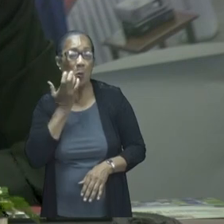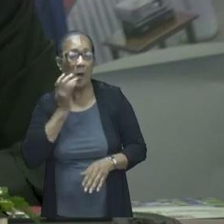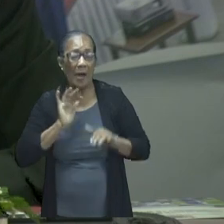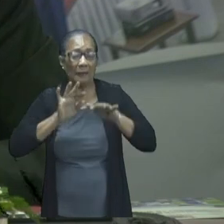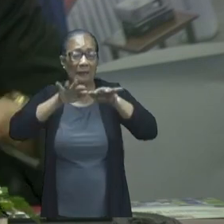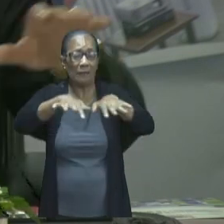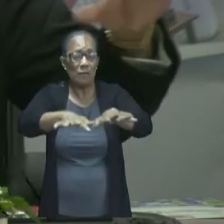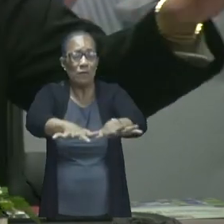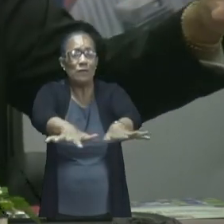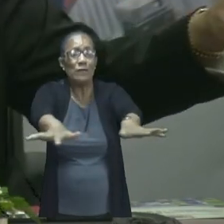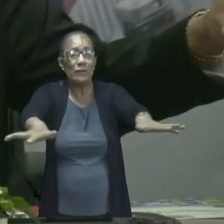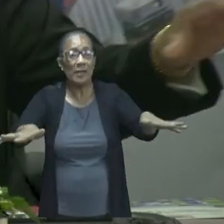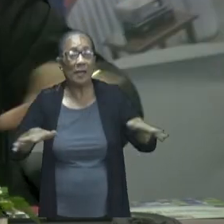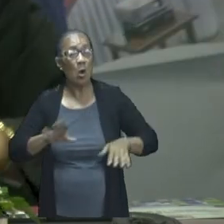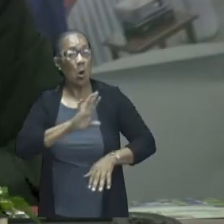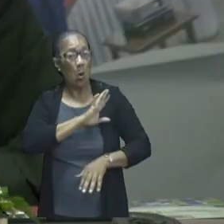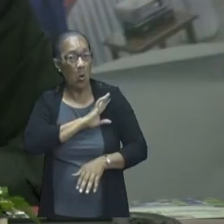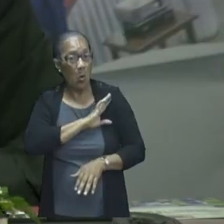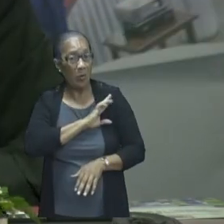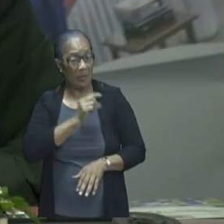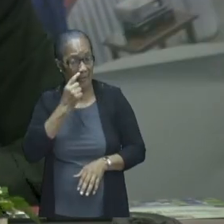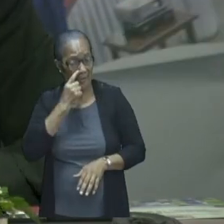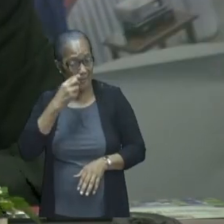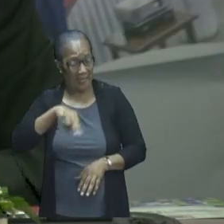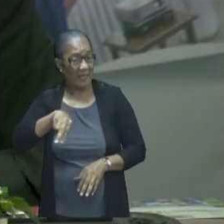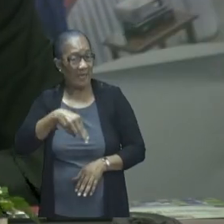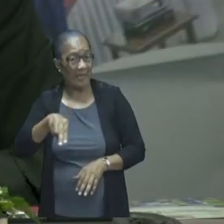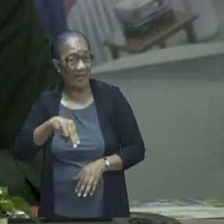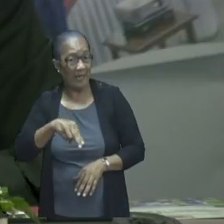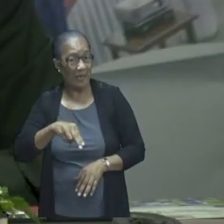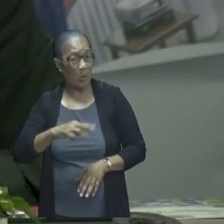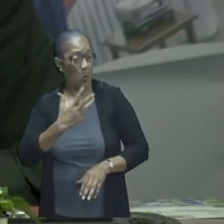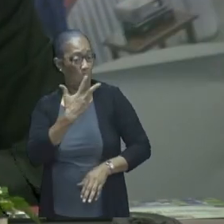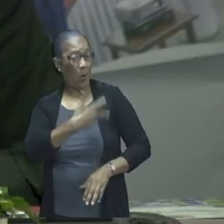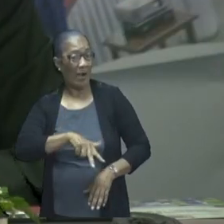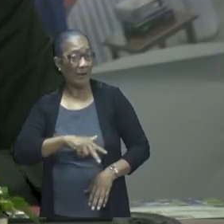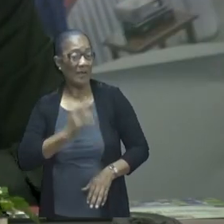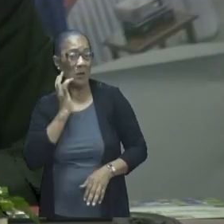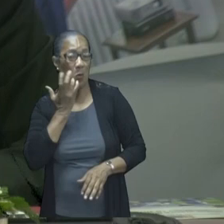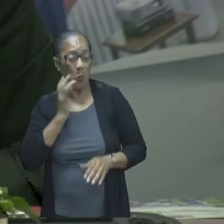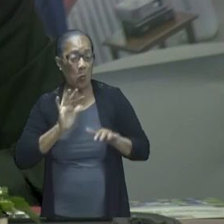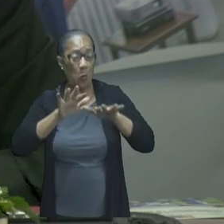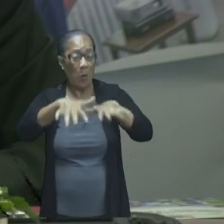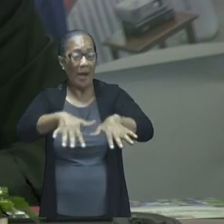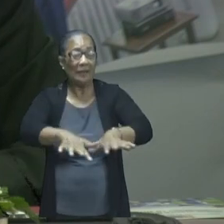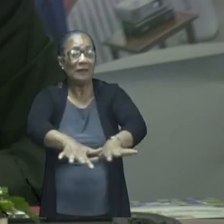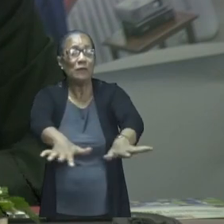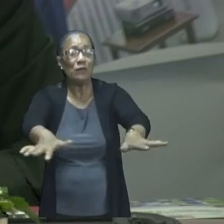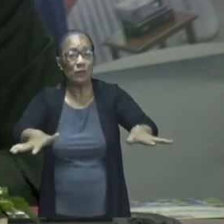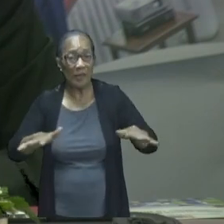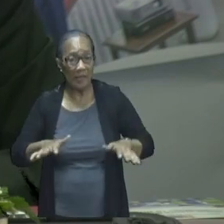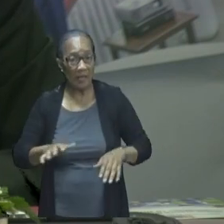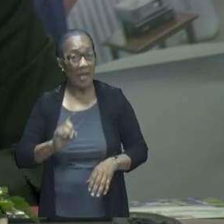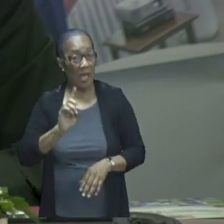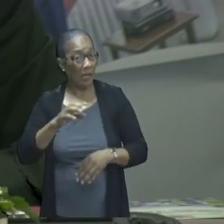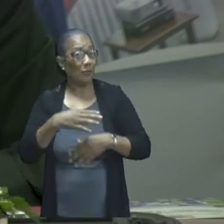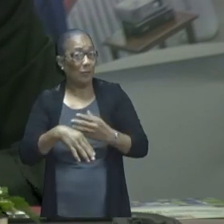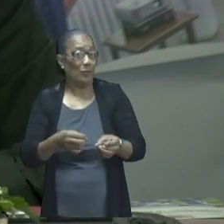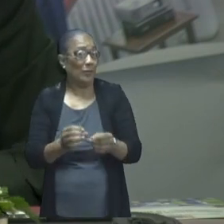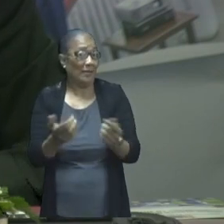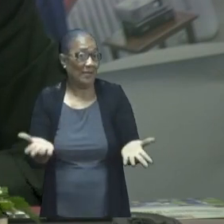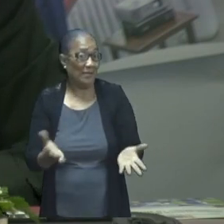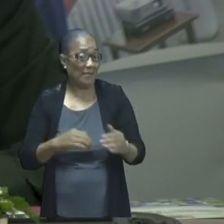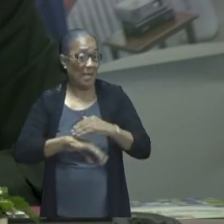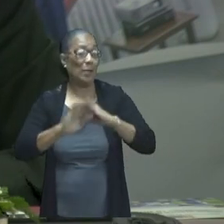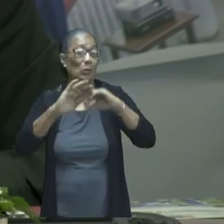maar ook niet keer die wageningen onder water dat we zeggen dat het iets gebeurt in de